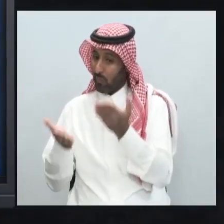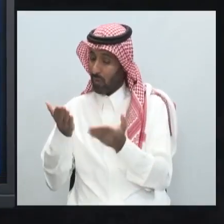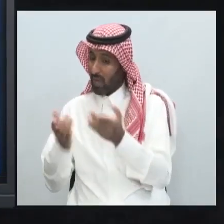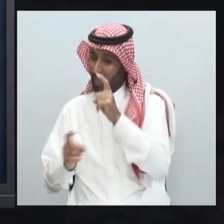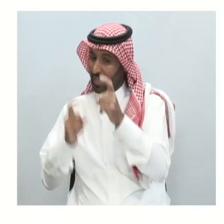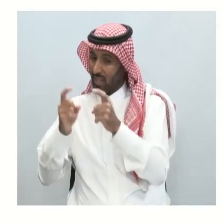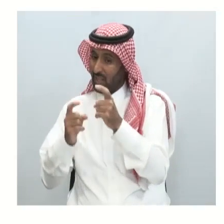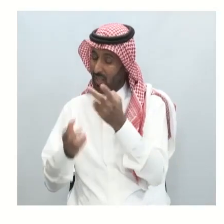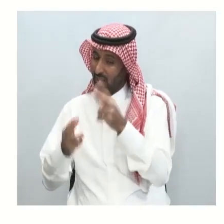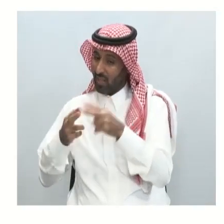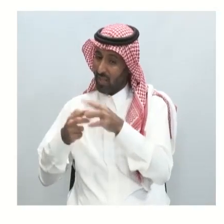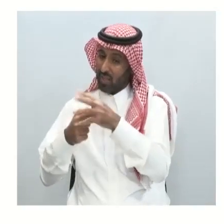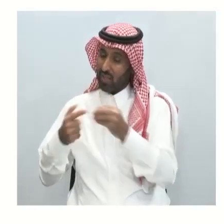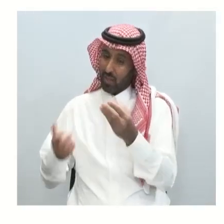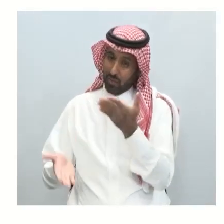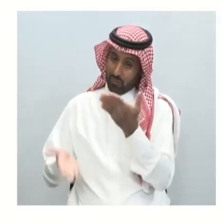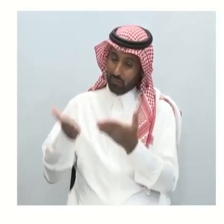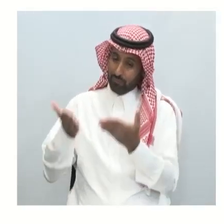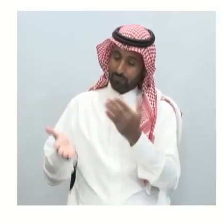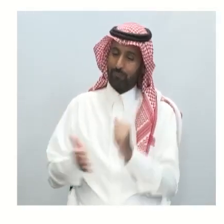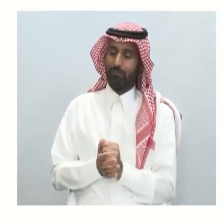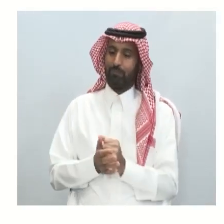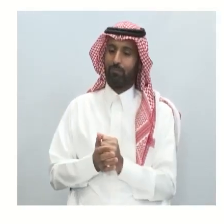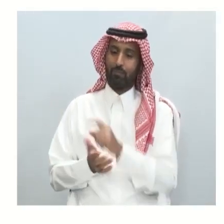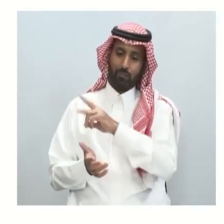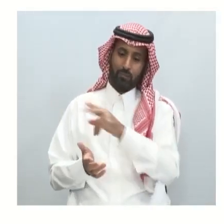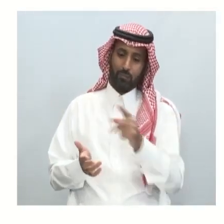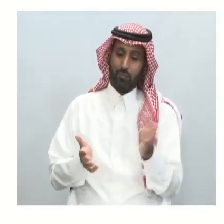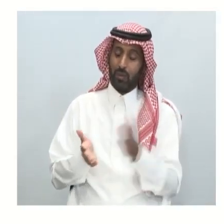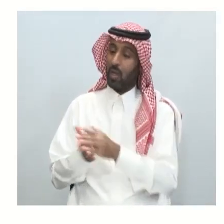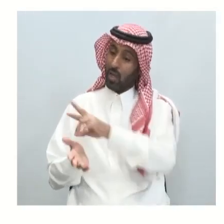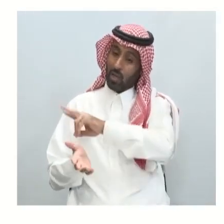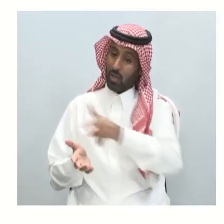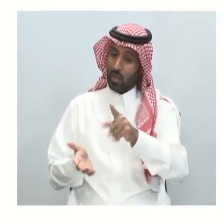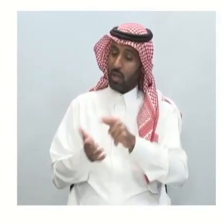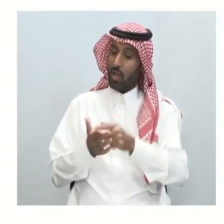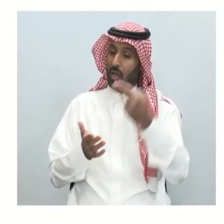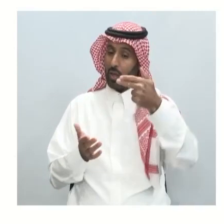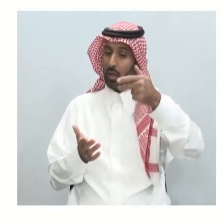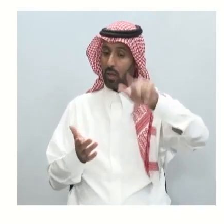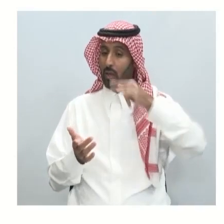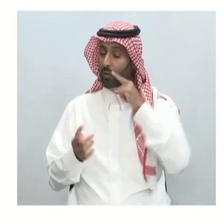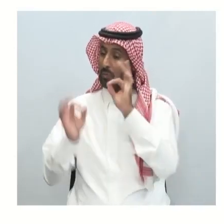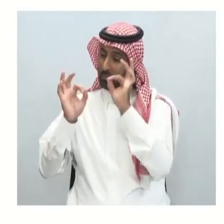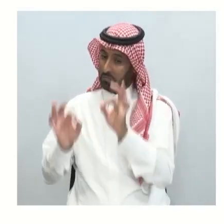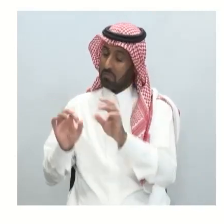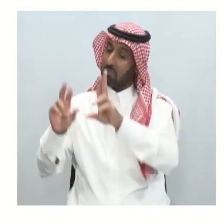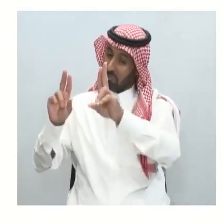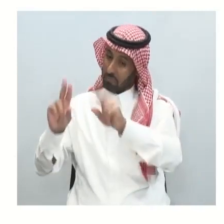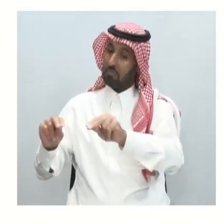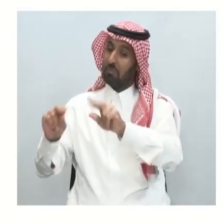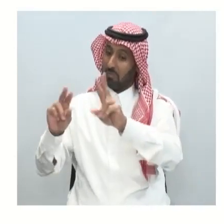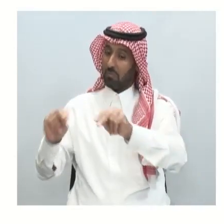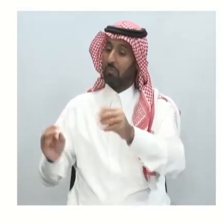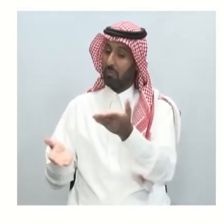في الكهروسالبيه يكون فرق في الكهروسالبيه بالنسبه لغير القطبيه سيكون بنفس المقدار